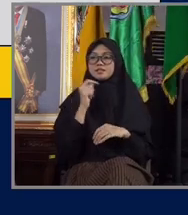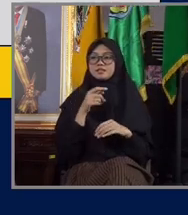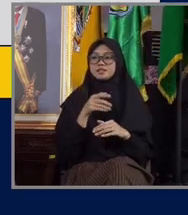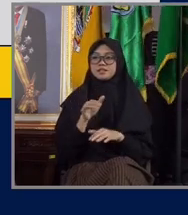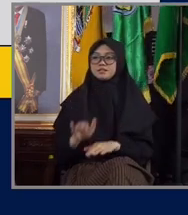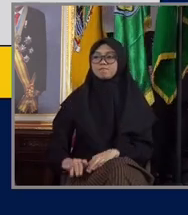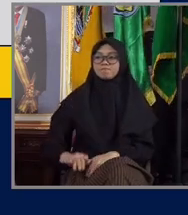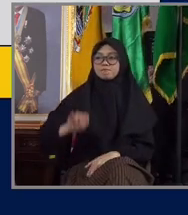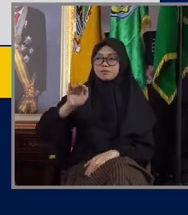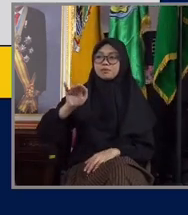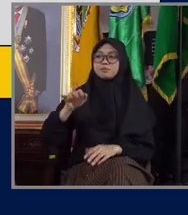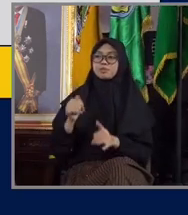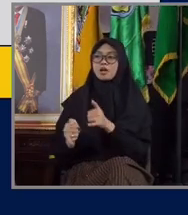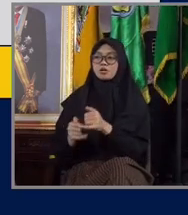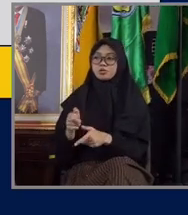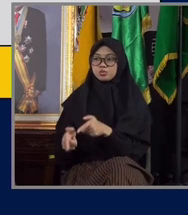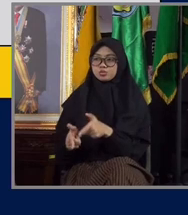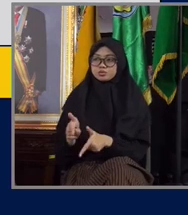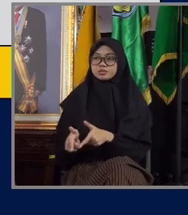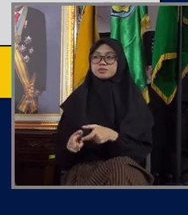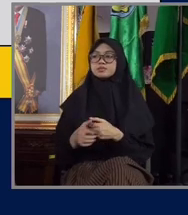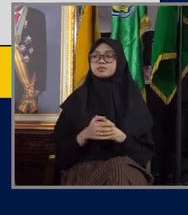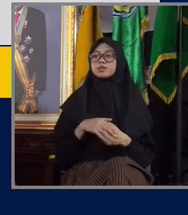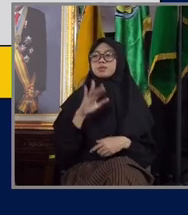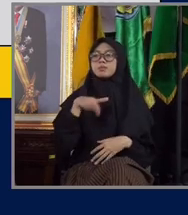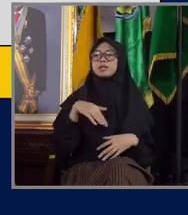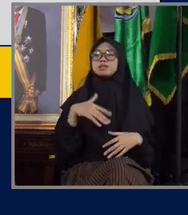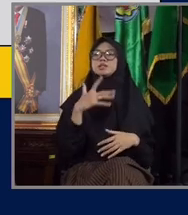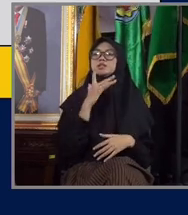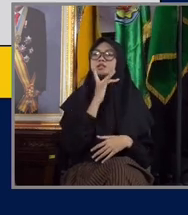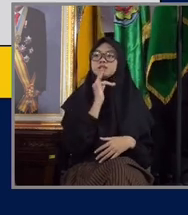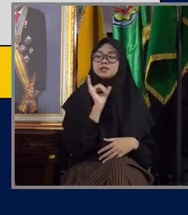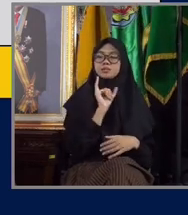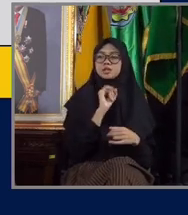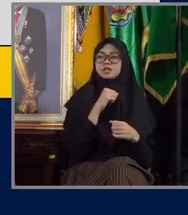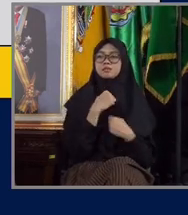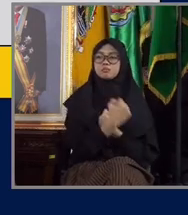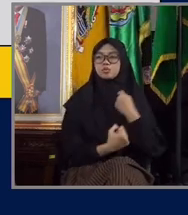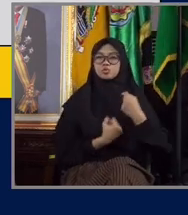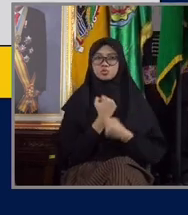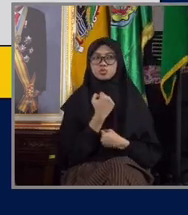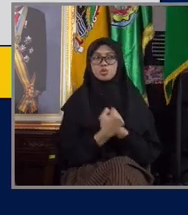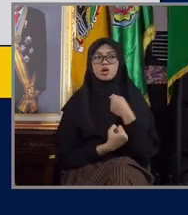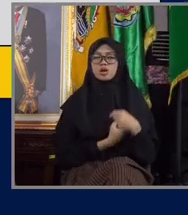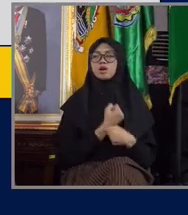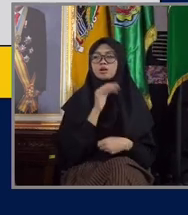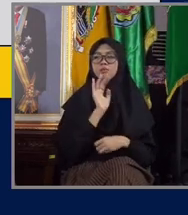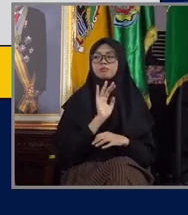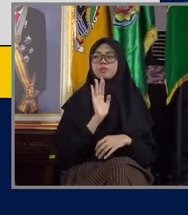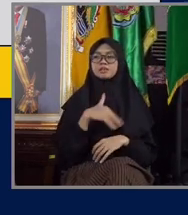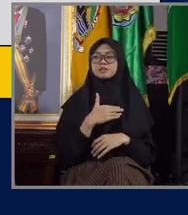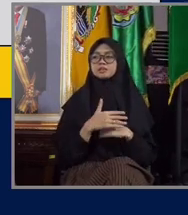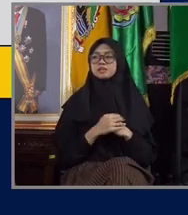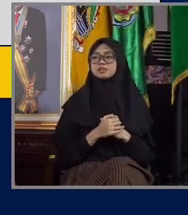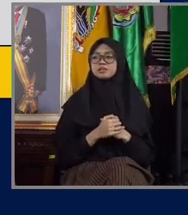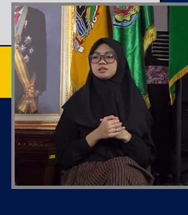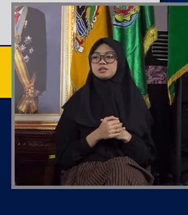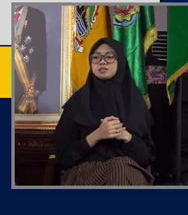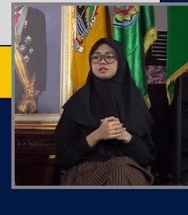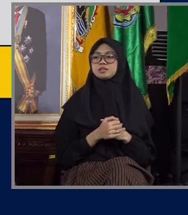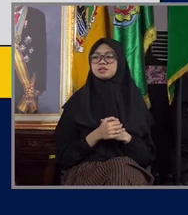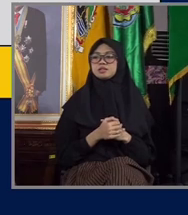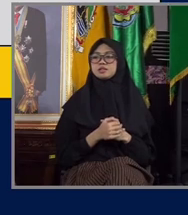standingnya ini yang apa namanya masih harus kita perjuangkan yang saya kasih tanda-tanda merah ini kita